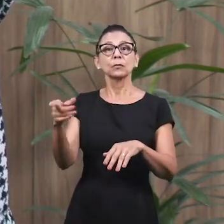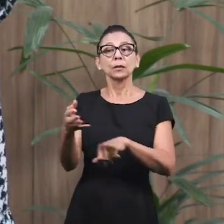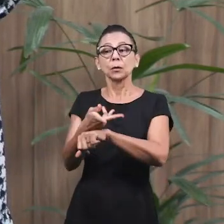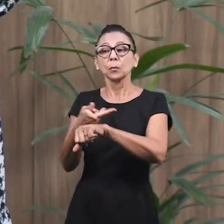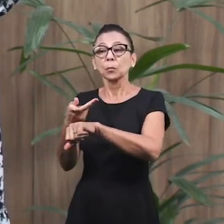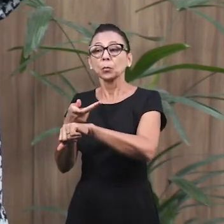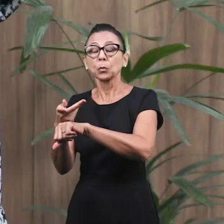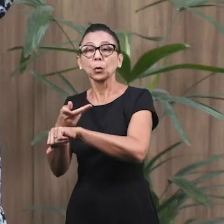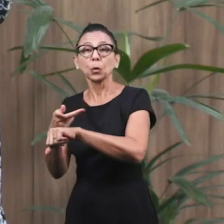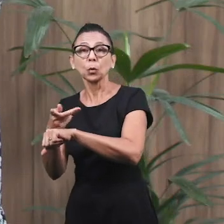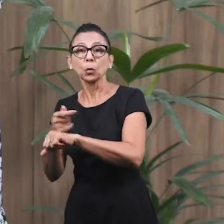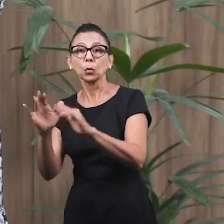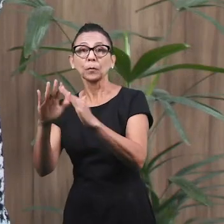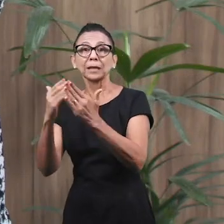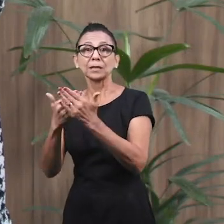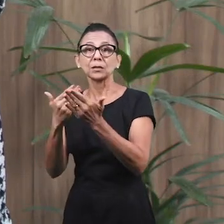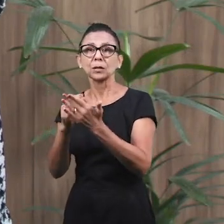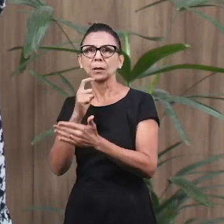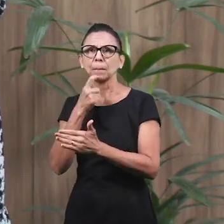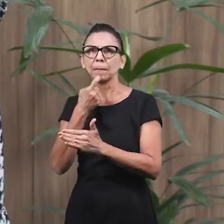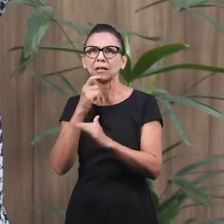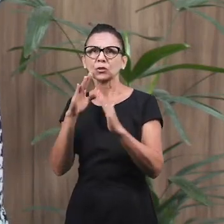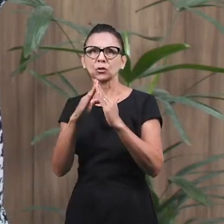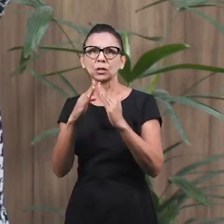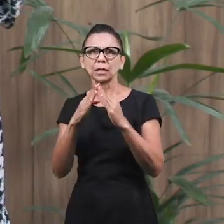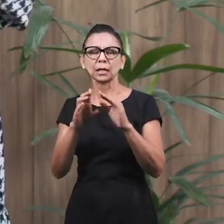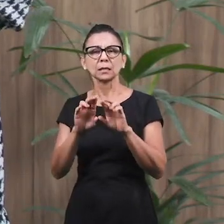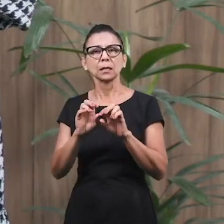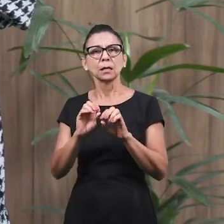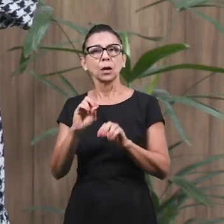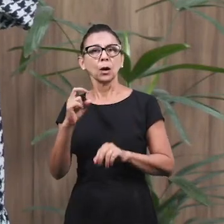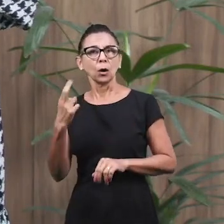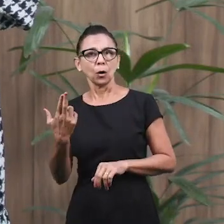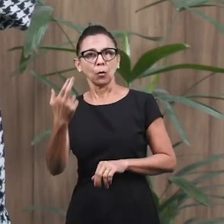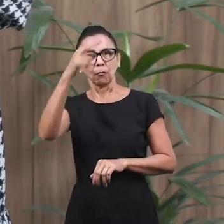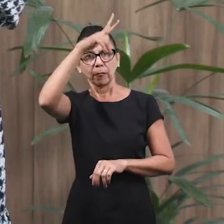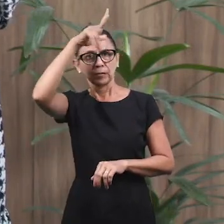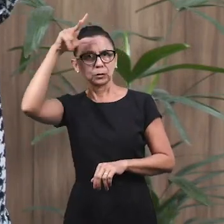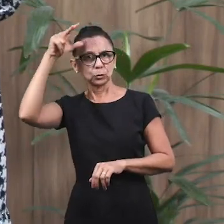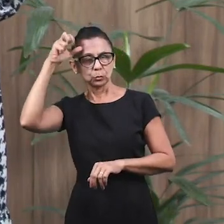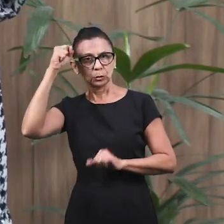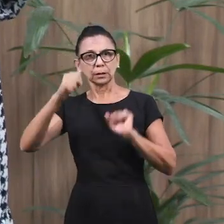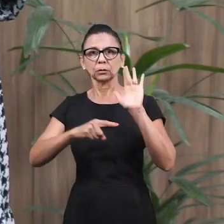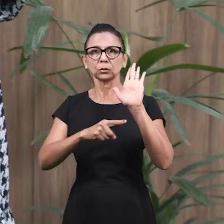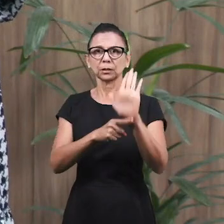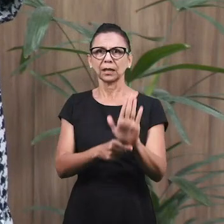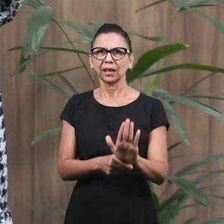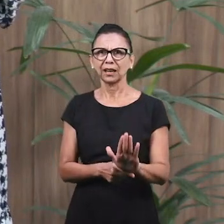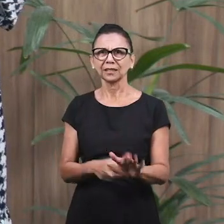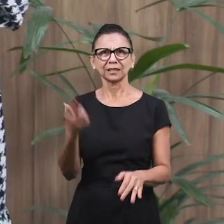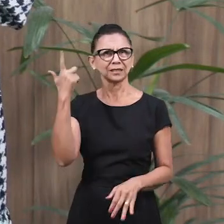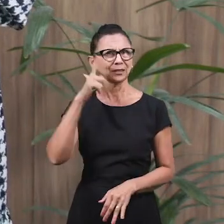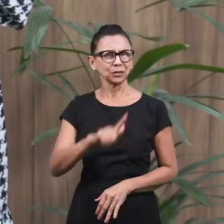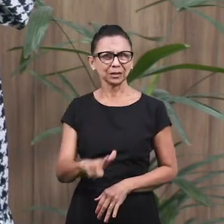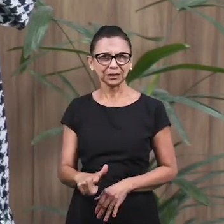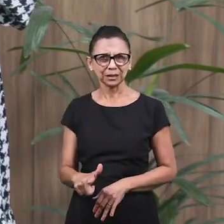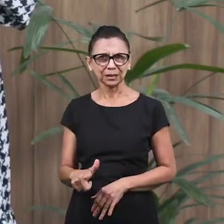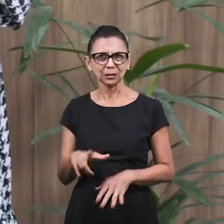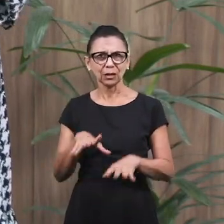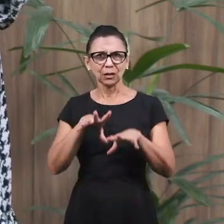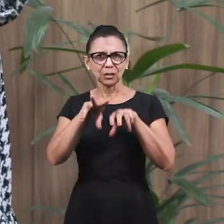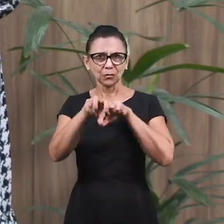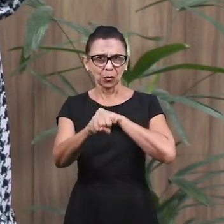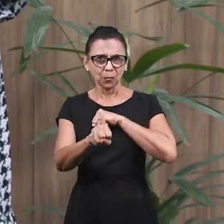Если вы не смогли отправить вашего ребенка в школу, обязательно обратитесь к властям, к местным властям. Если